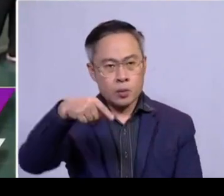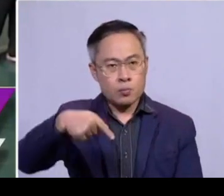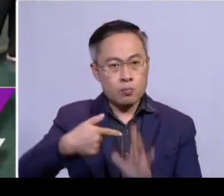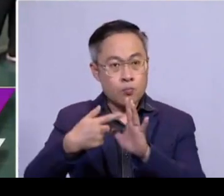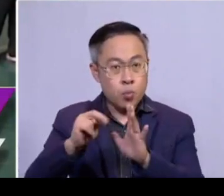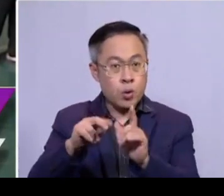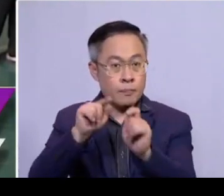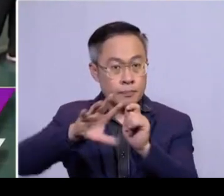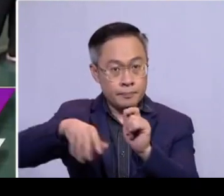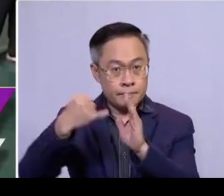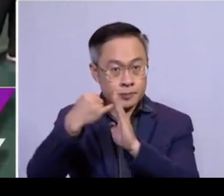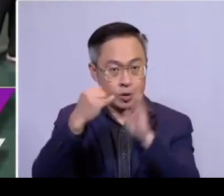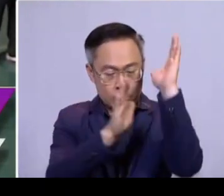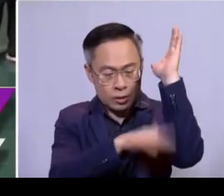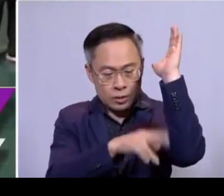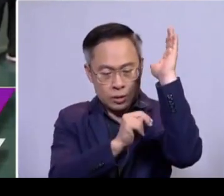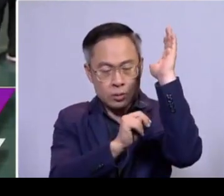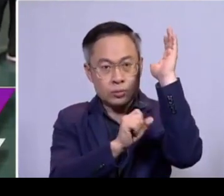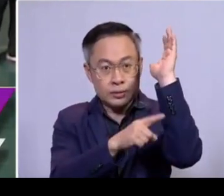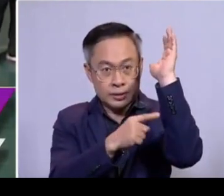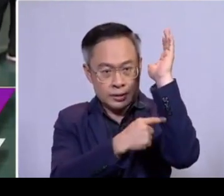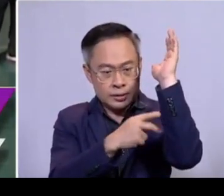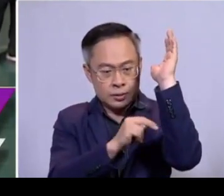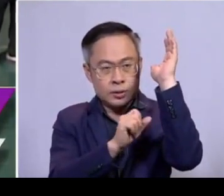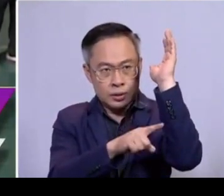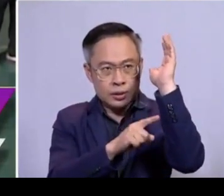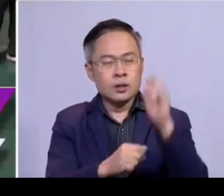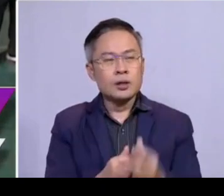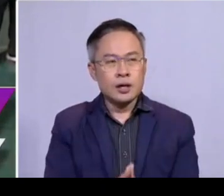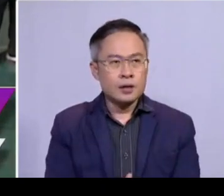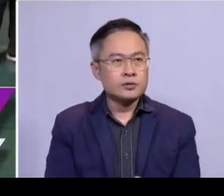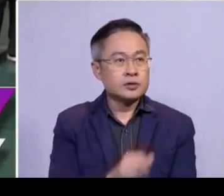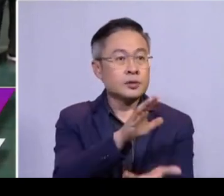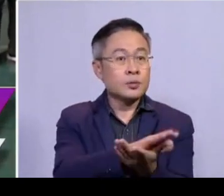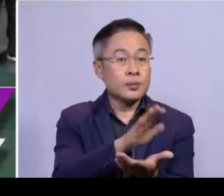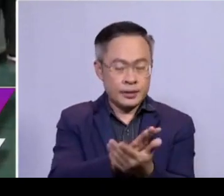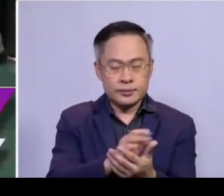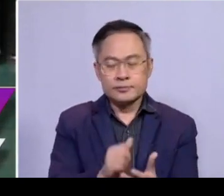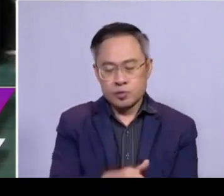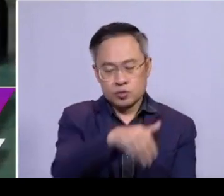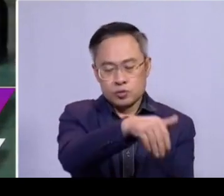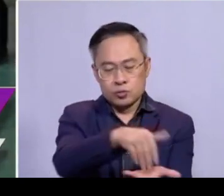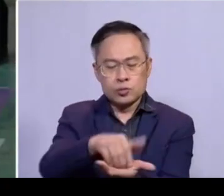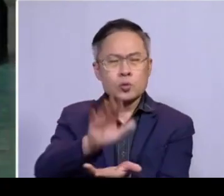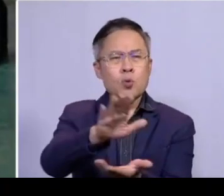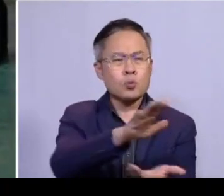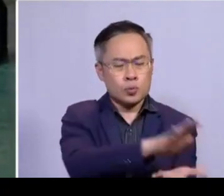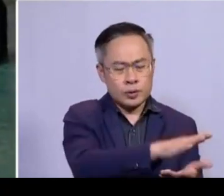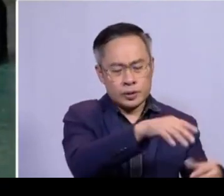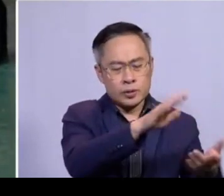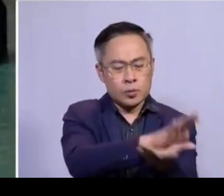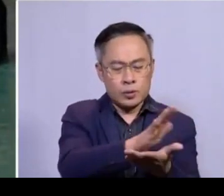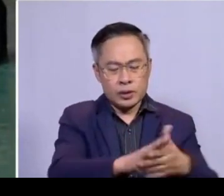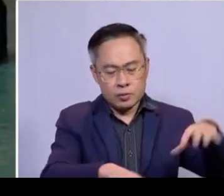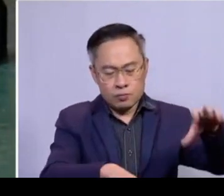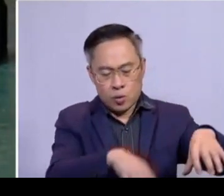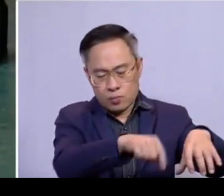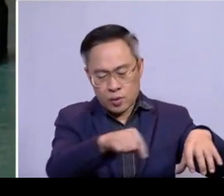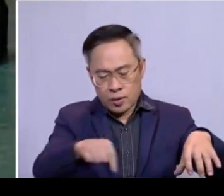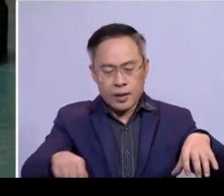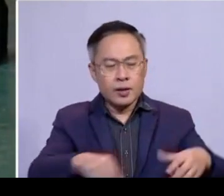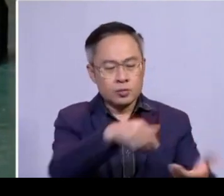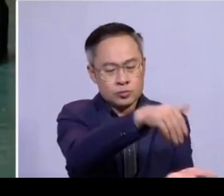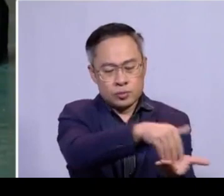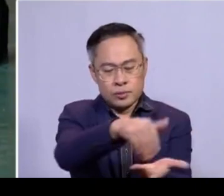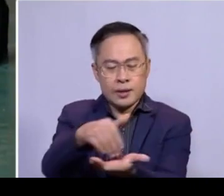ครศรีธรรมราชค่ะโดยจุดนี้นะคะตั้งอยู่ในโรงเรียนโยธินบำรุงในค่ายวชิราวุธกองทัพภาคที่4ค่ะดังนั้นผู้ที่มีสิทธิ์เลือกตั้งที่ม